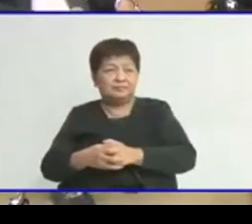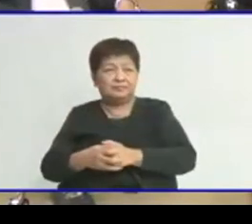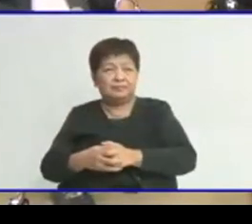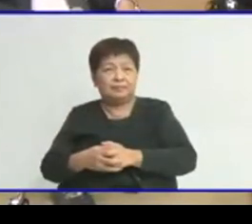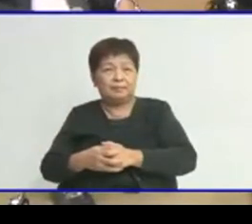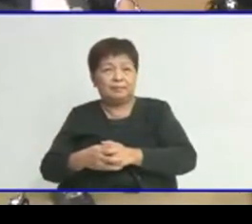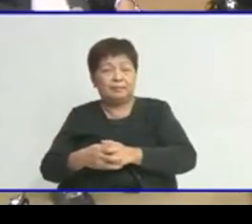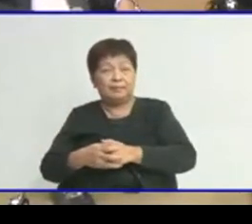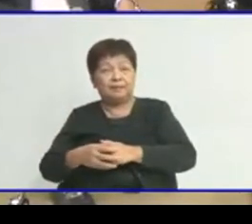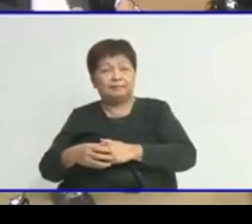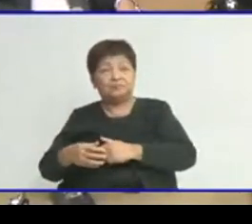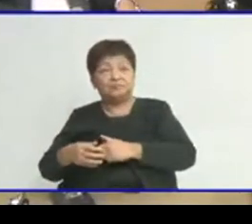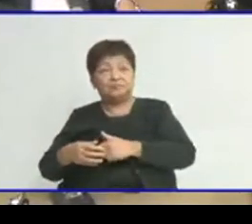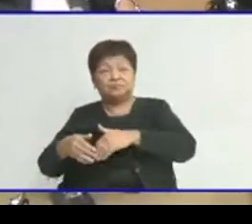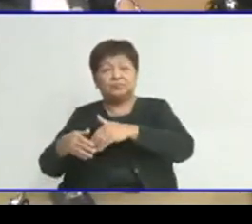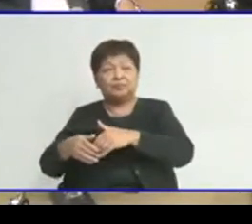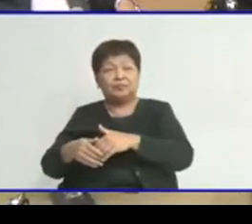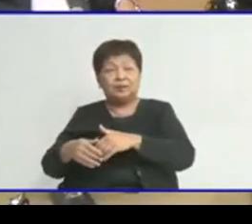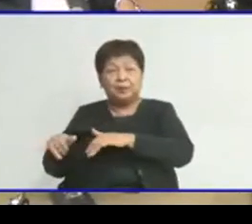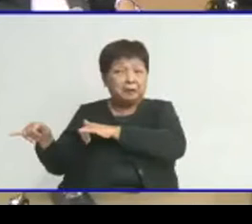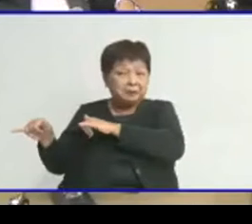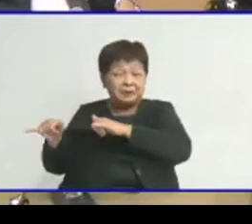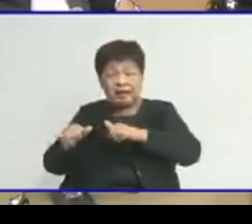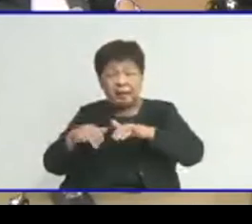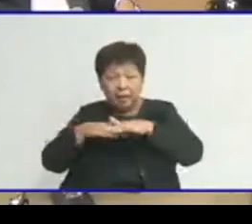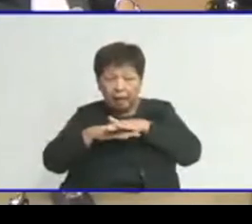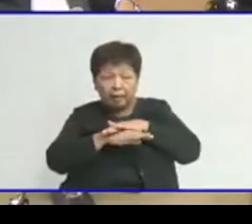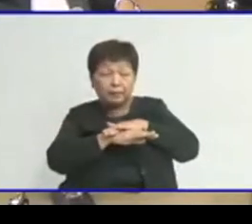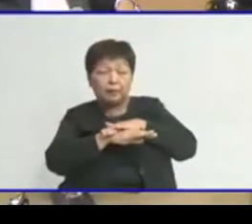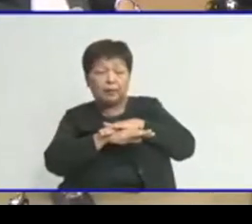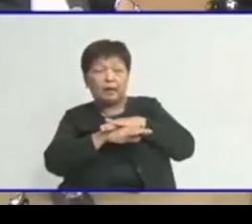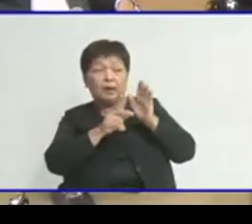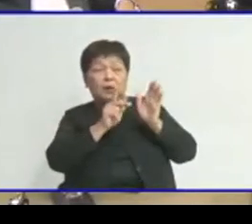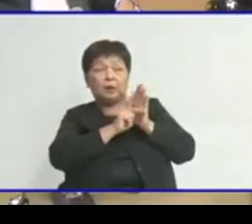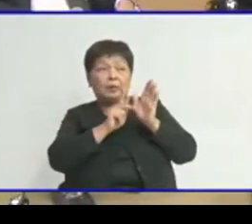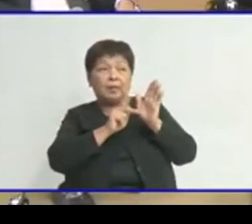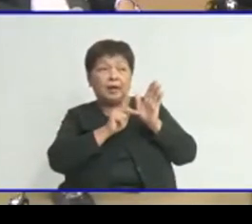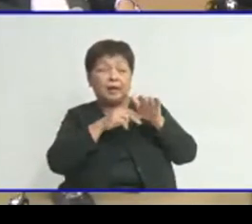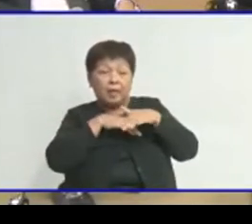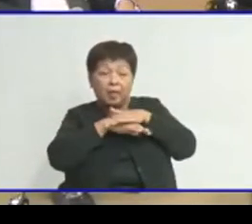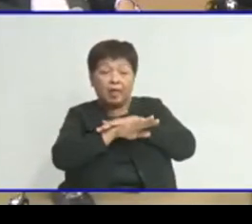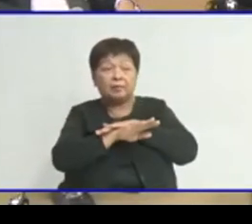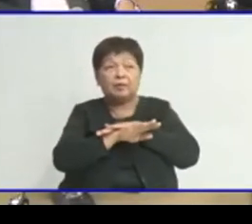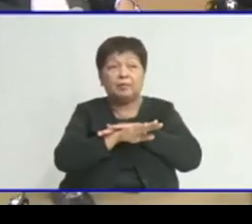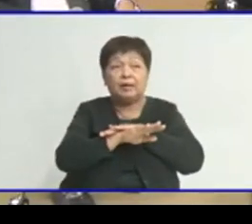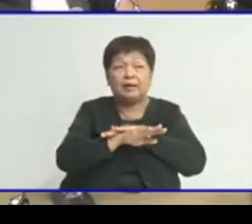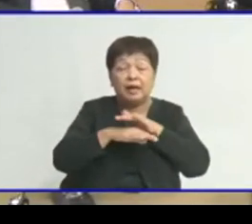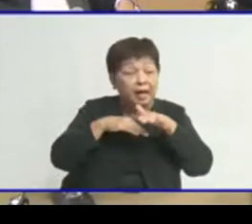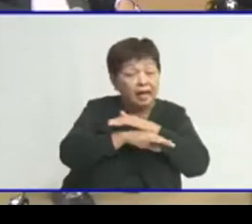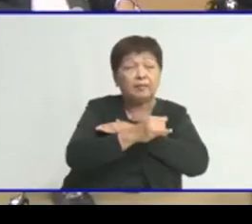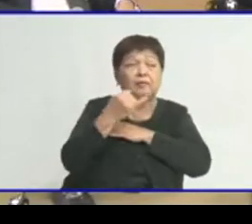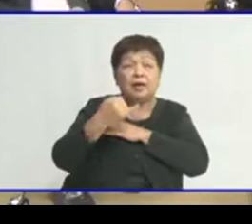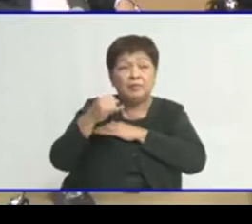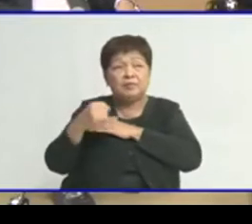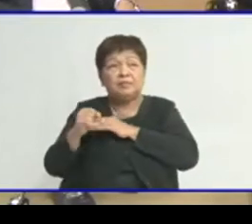longer endangered can illegal immigrant apply for the NSA ขออนุญาตตอบแท